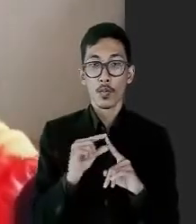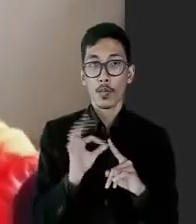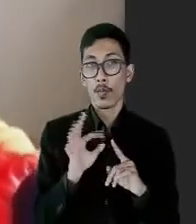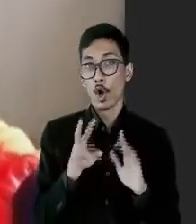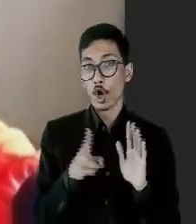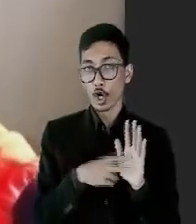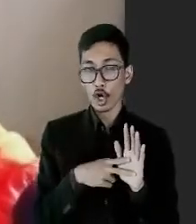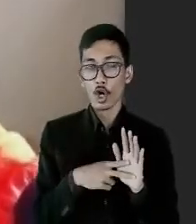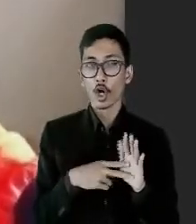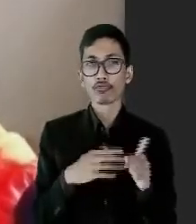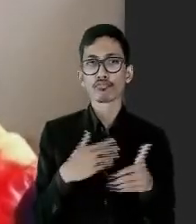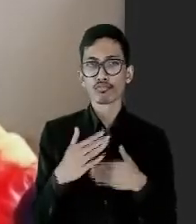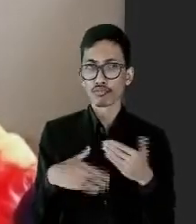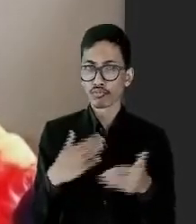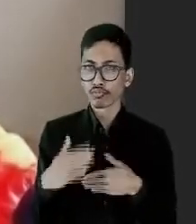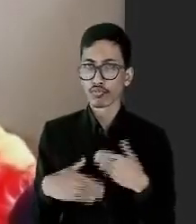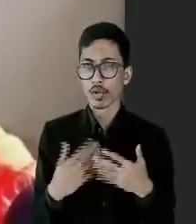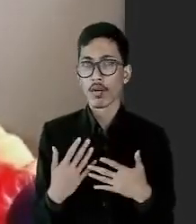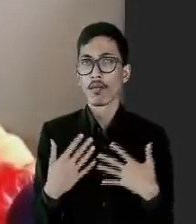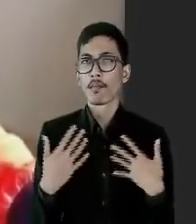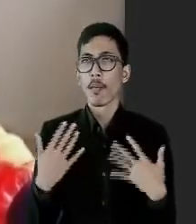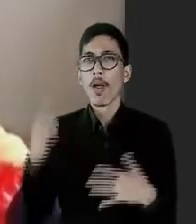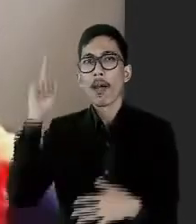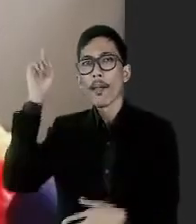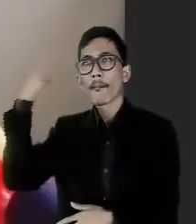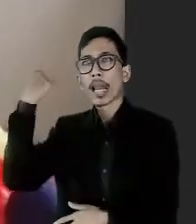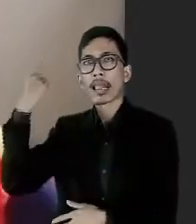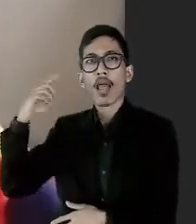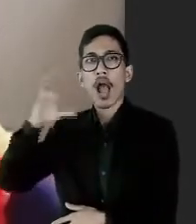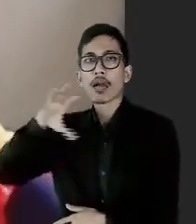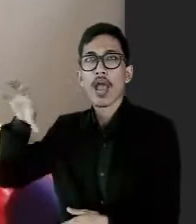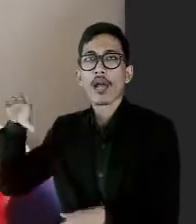berlangsung, bagaimana upaya-upaya pemerintah daerah